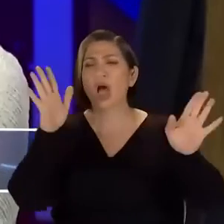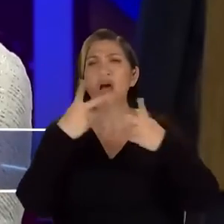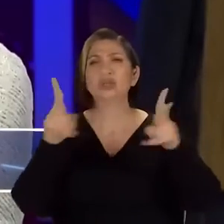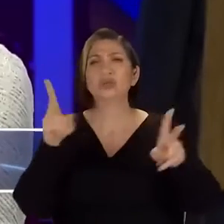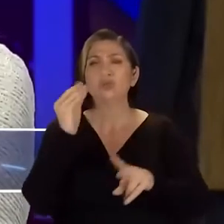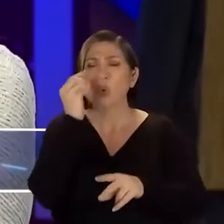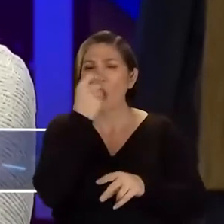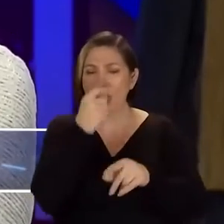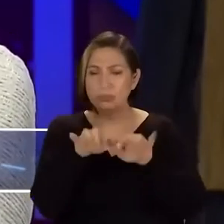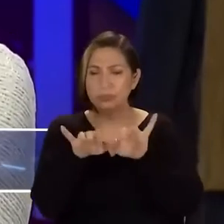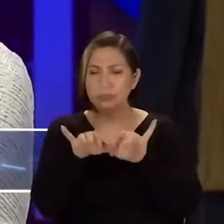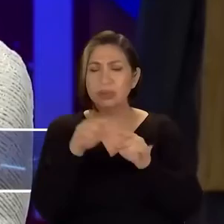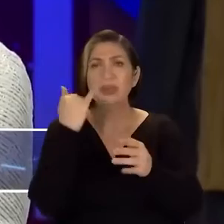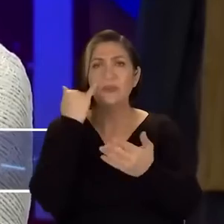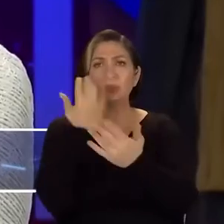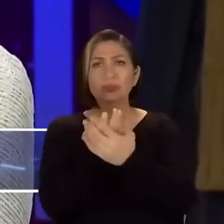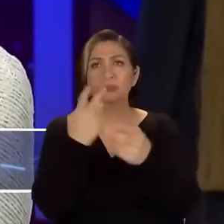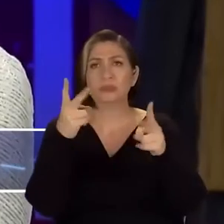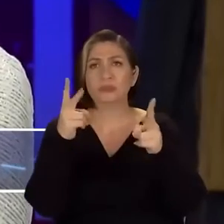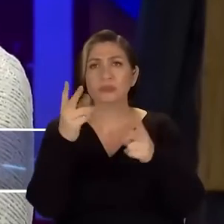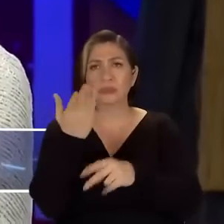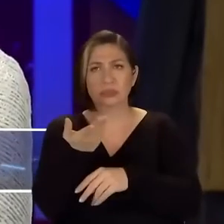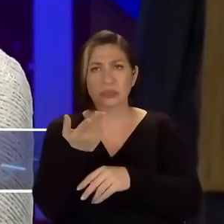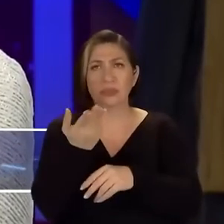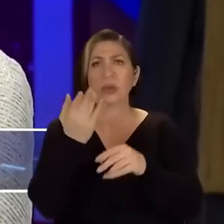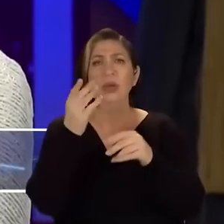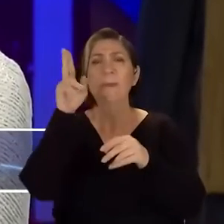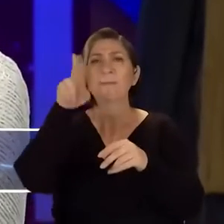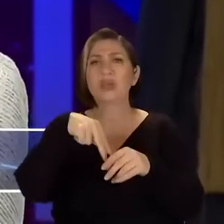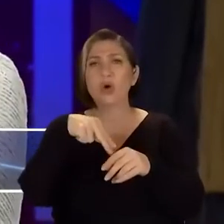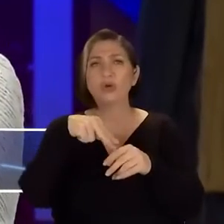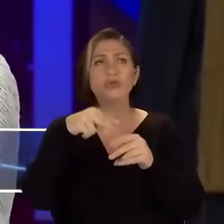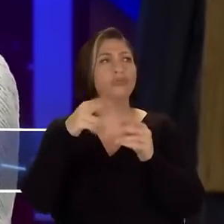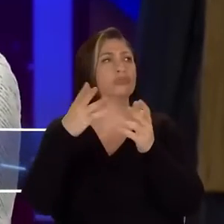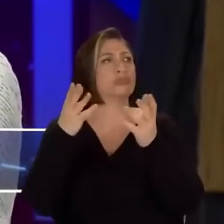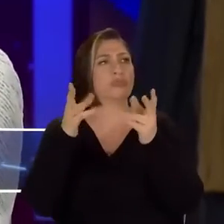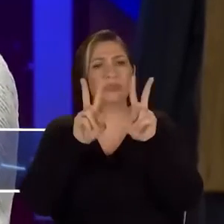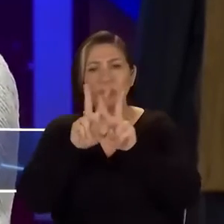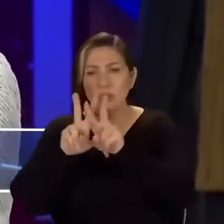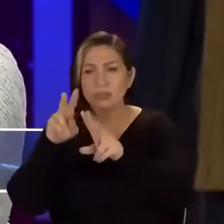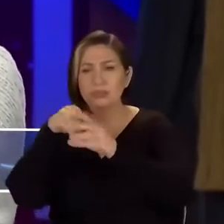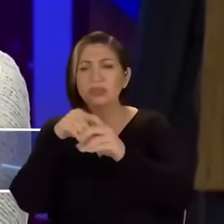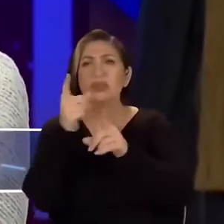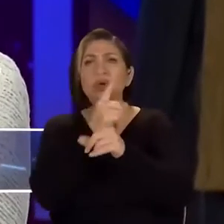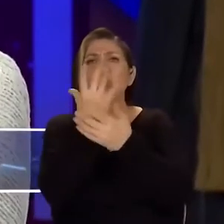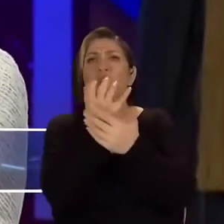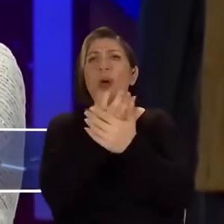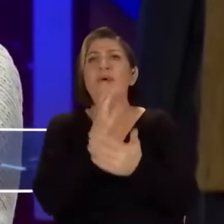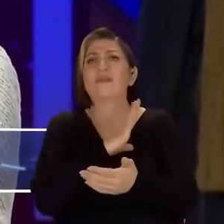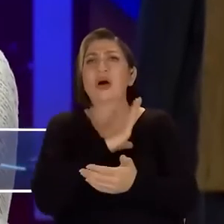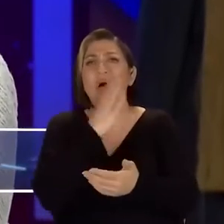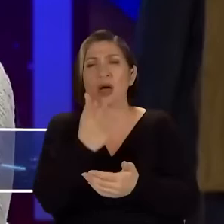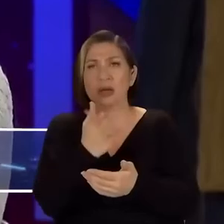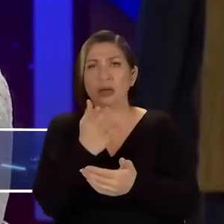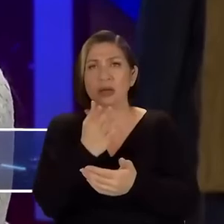kolaylaştırılmış application'lar var. Cep telefonlarına bile indirebildiğiniz Bitcoin, blockchain mining yapabilmek için uygulamalar var. Sorun